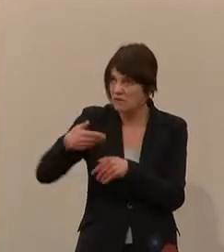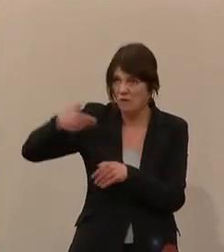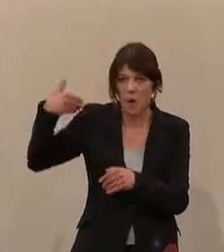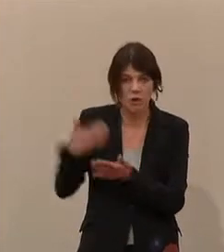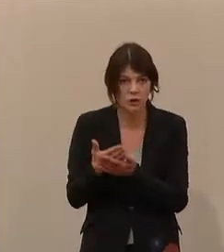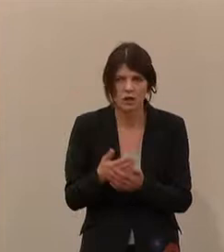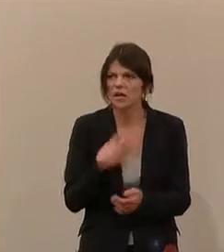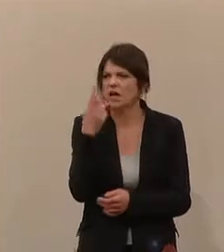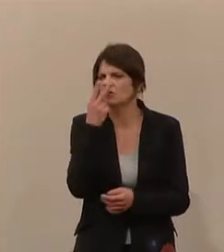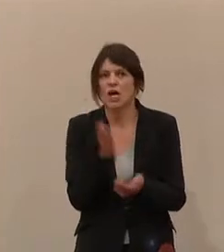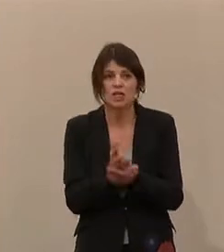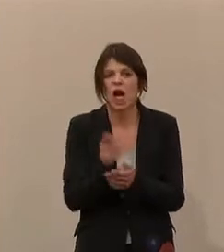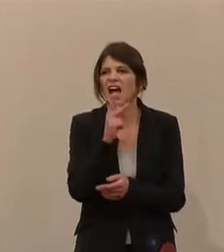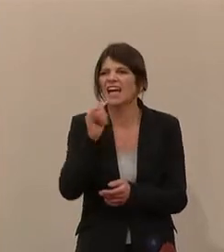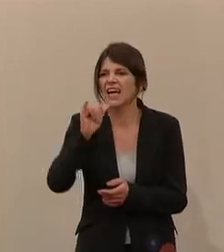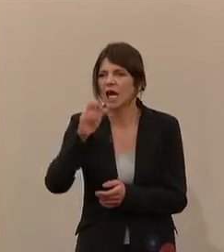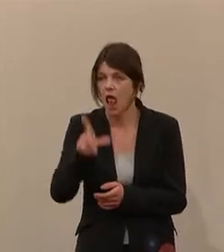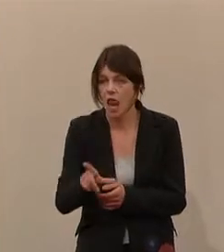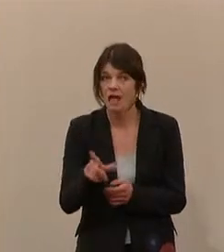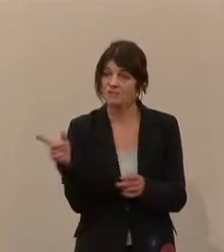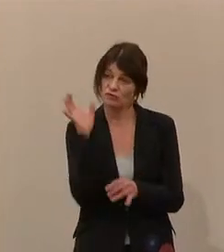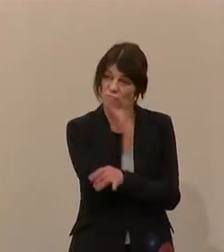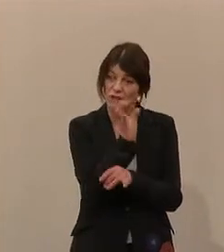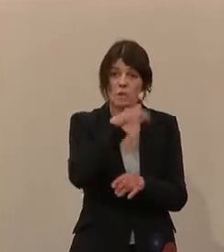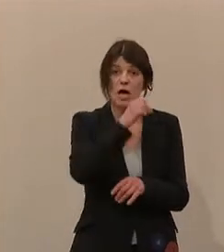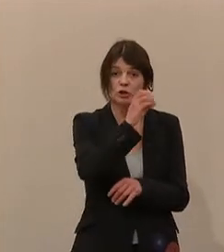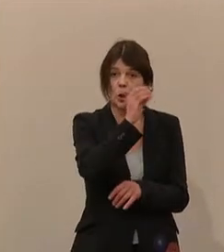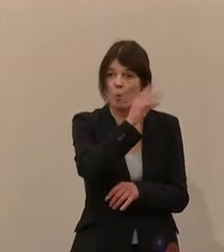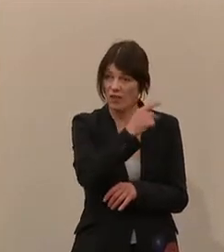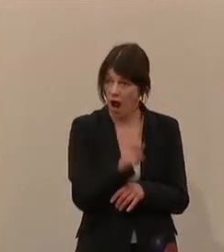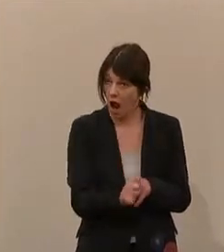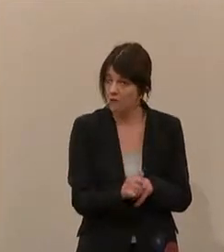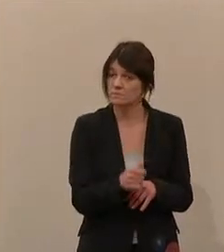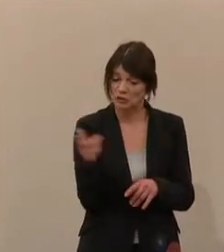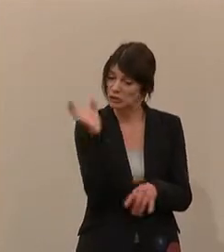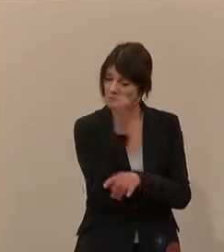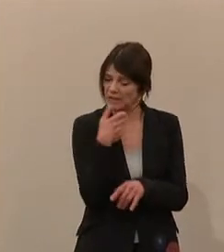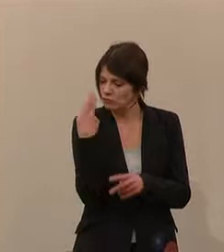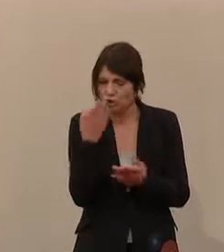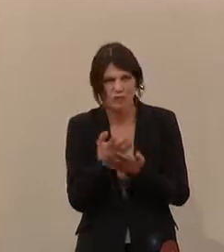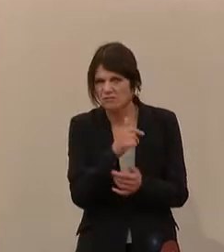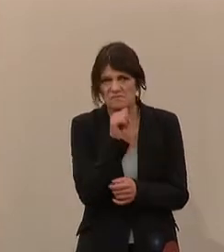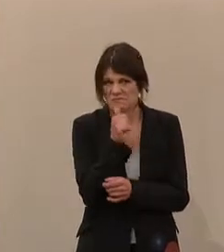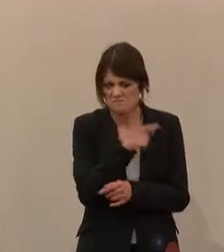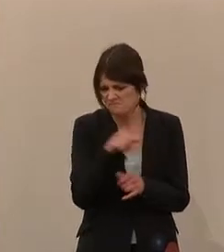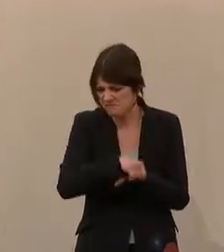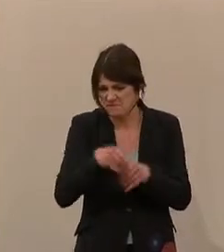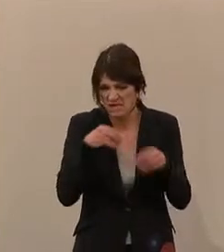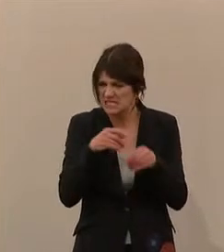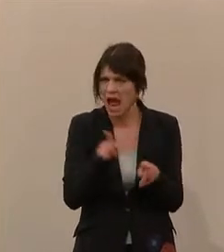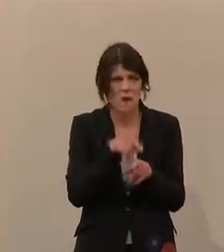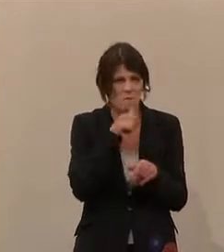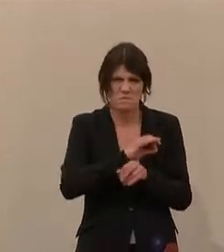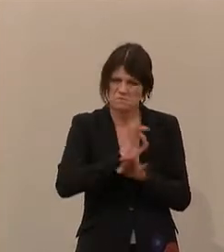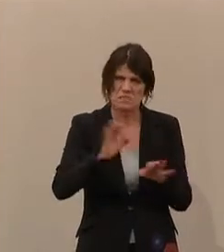Ich verstehe den Kickl, wie er über den Sobotka herzieht, weil ich habe den auch für einen ganz schlechten Minister gehalten. Halte ich auch nicht für den besten Präsidenten. Ich bin nämlich